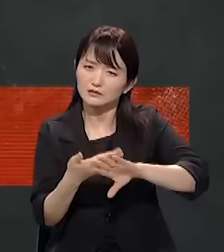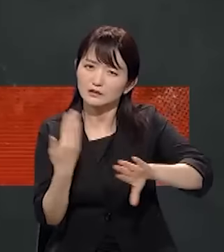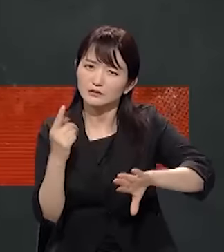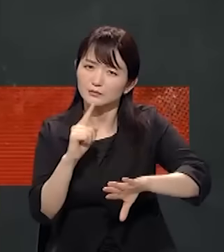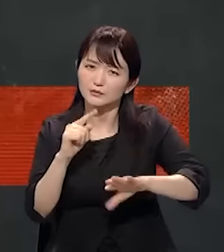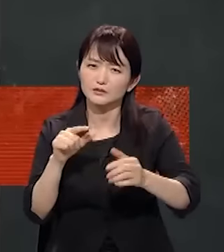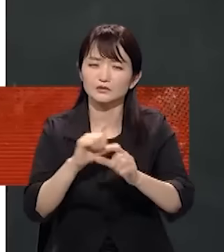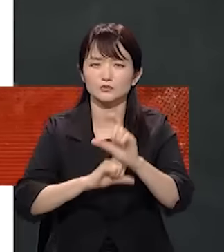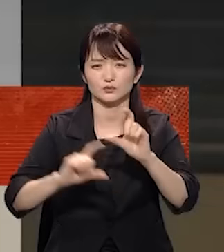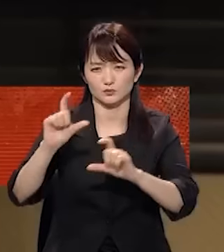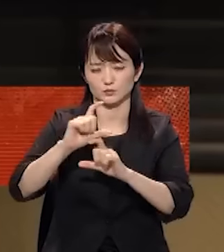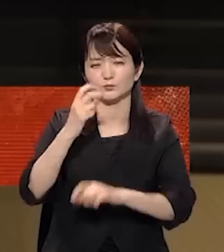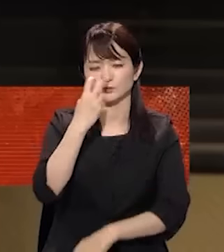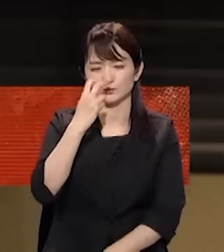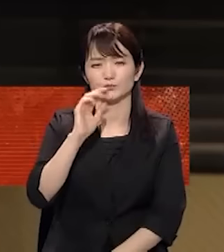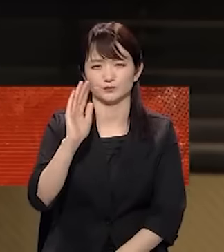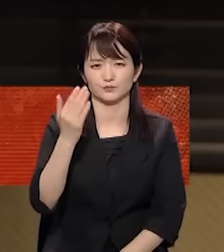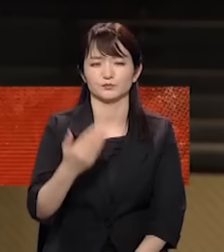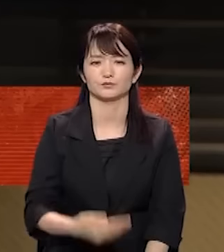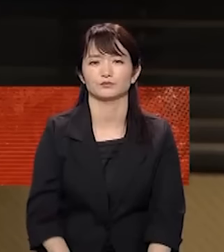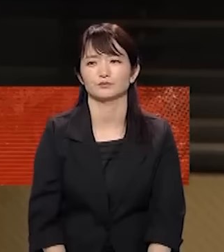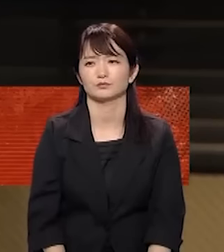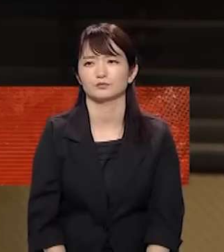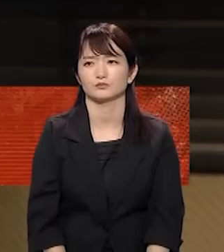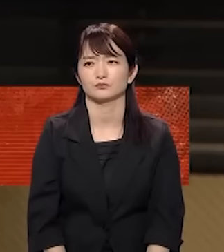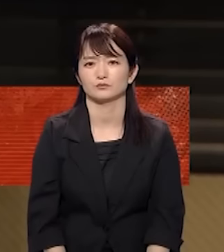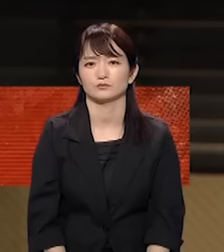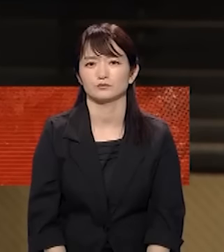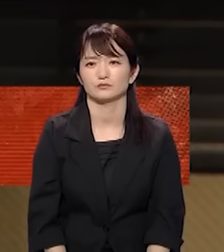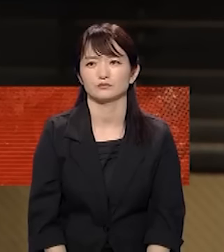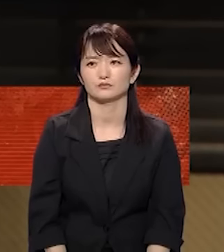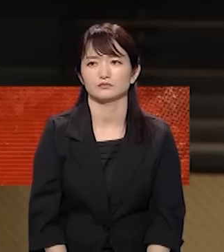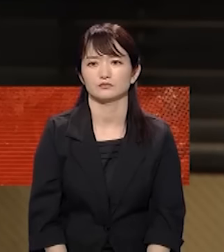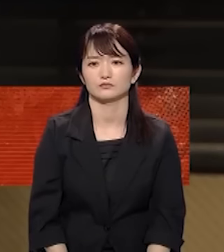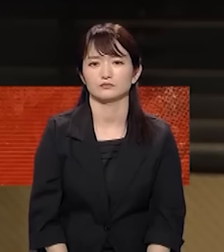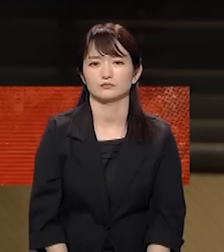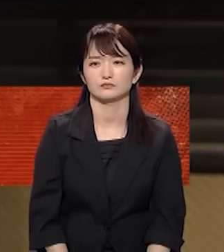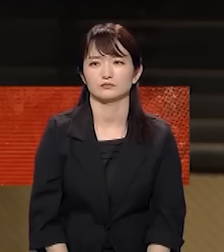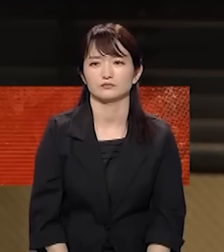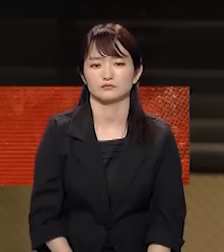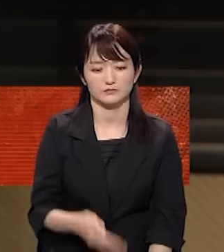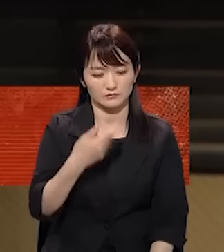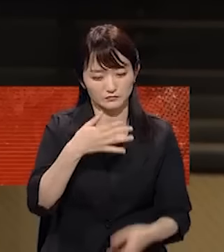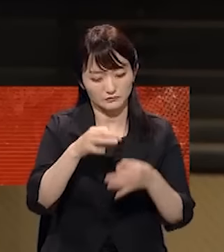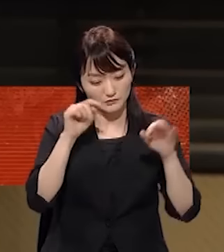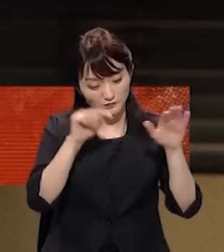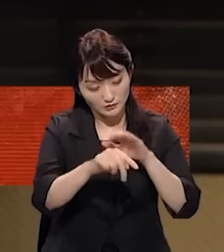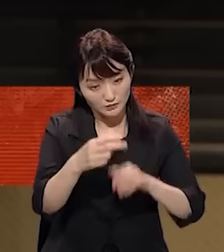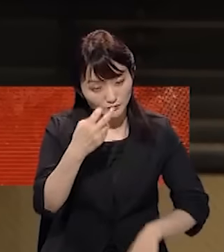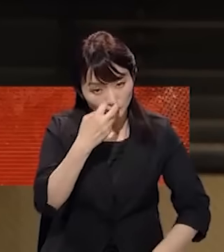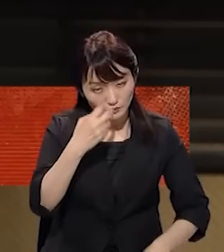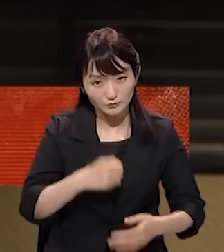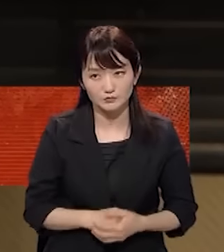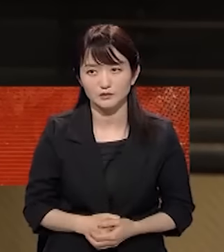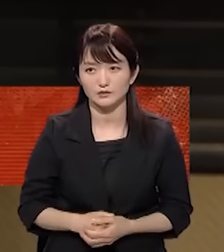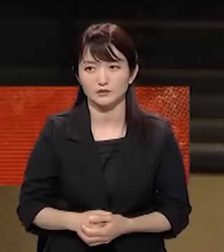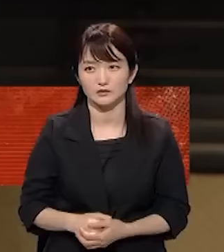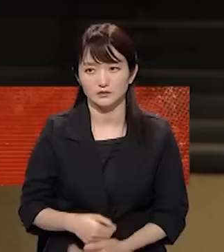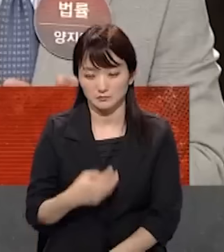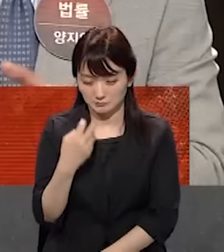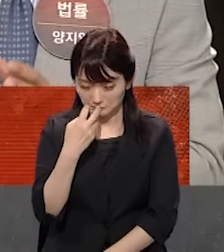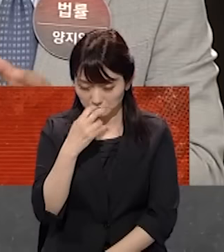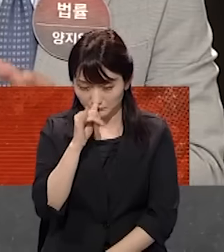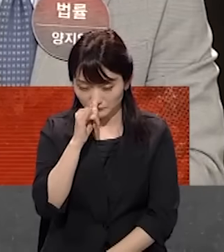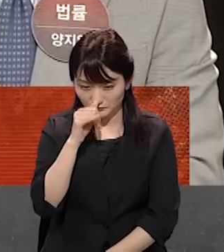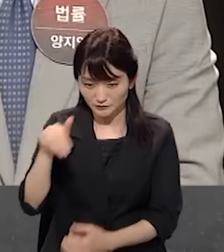추가적으로 조사를 해야 되는 그런 상황이고요 지금 뭐 현장 감식을 물론이고 탐문 수사고 있고 CCTV 든가 아니면 주변